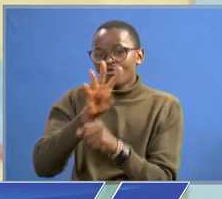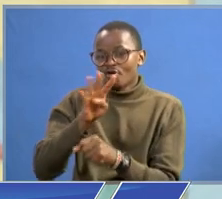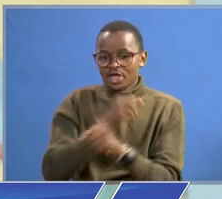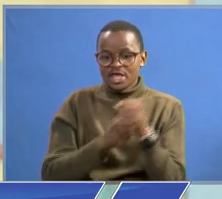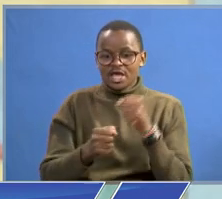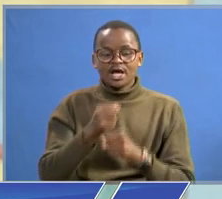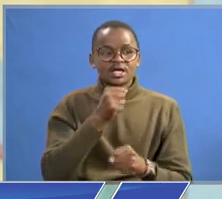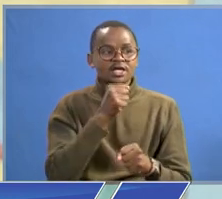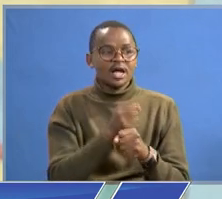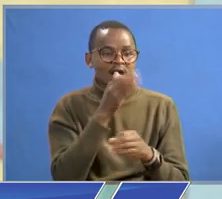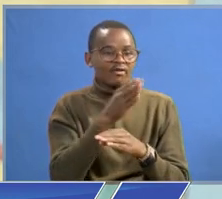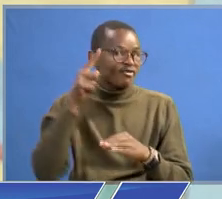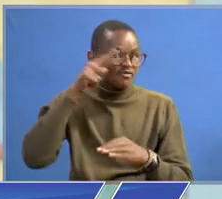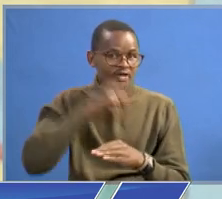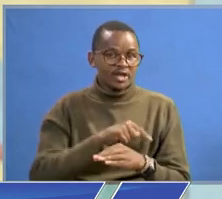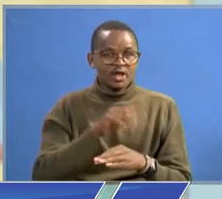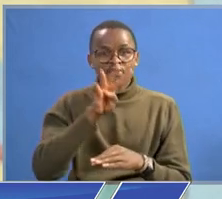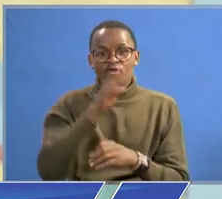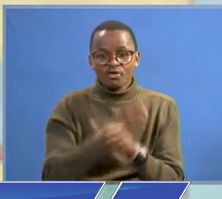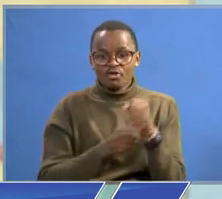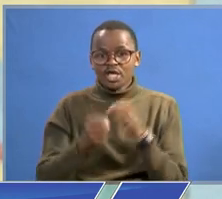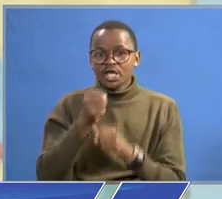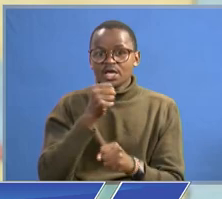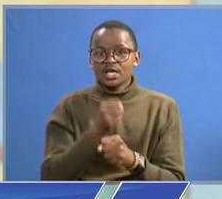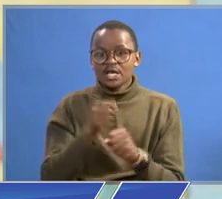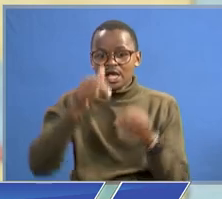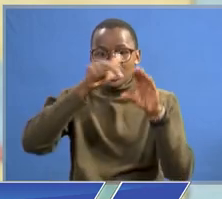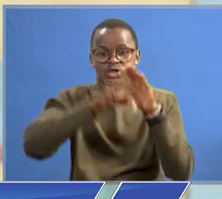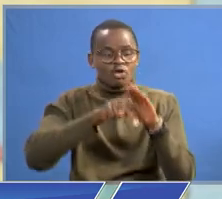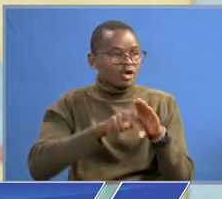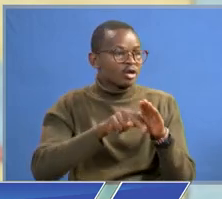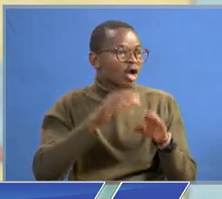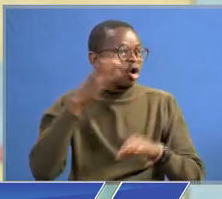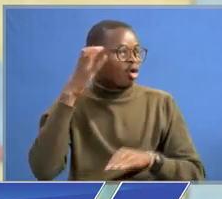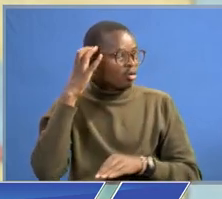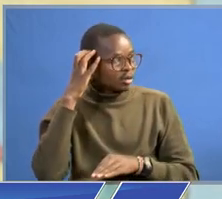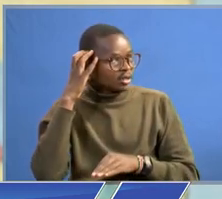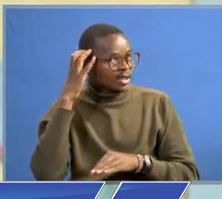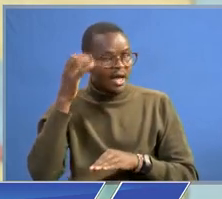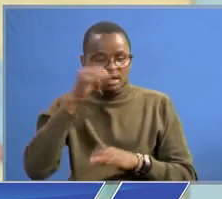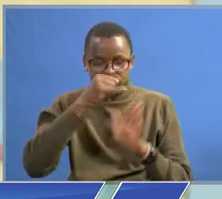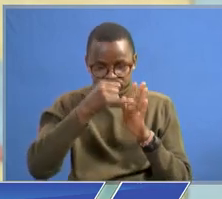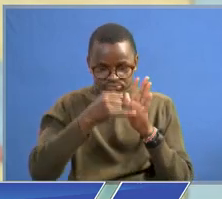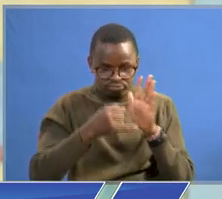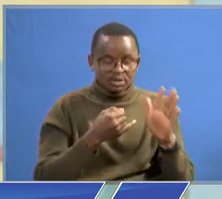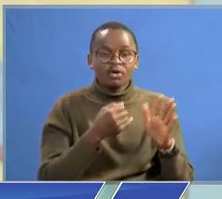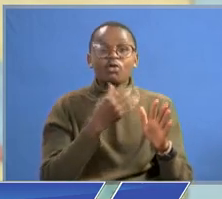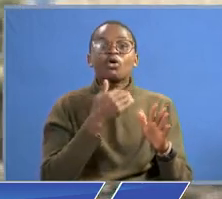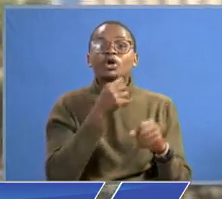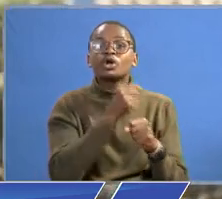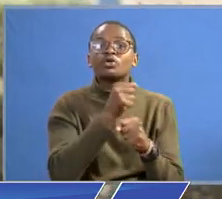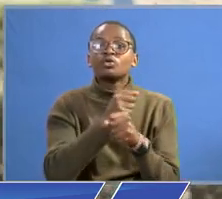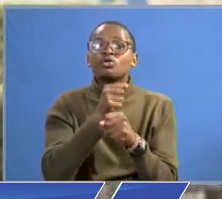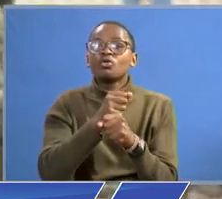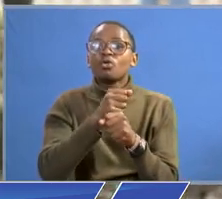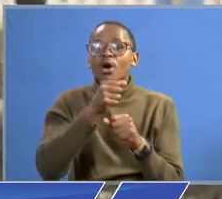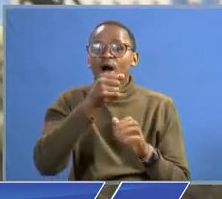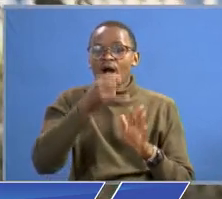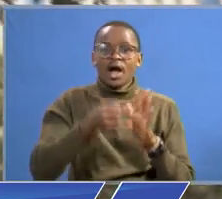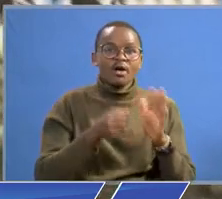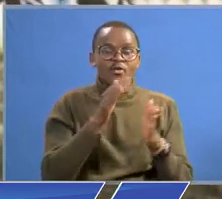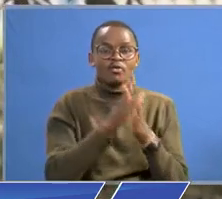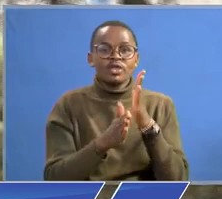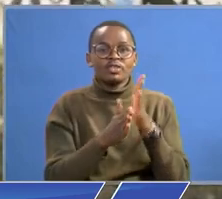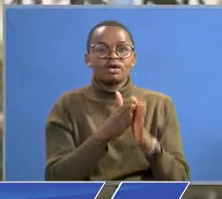4 years. After completing the 4 years, nika join college ya art juu nilikuwa nataka kufanya art. Without